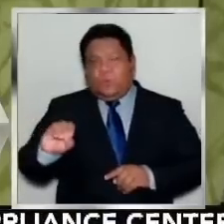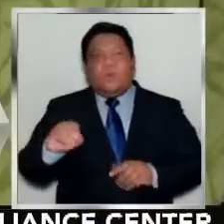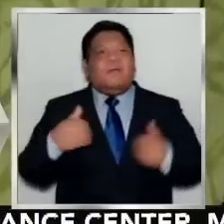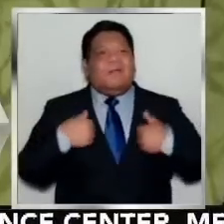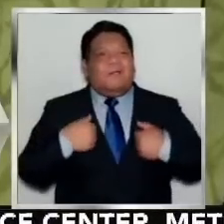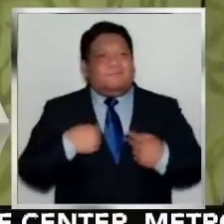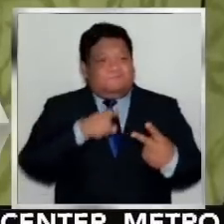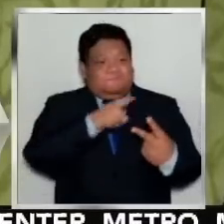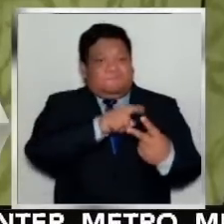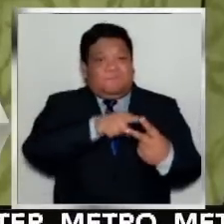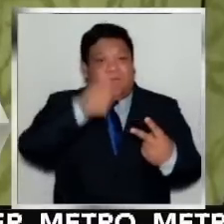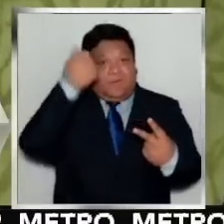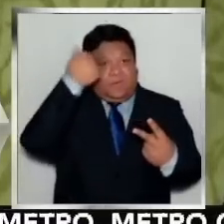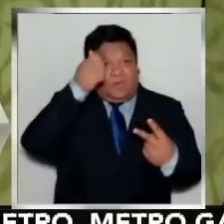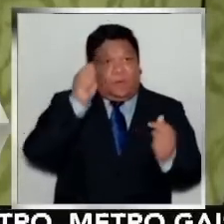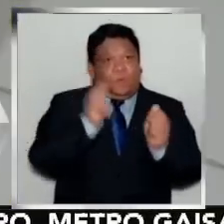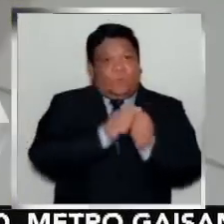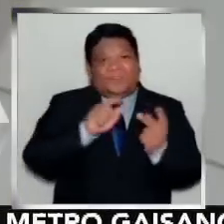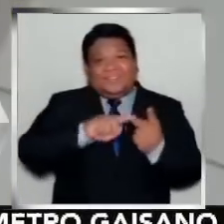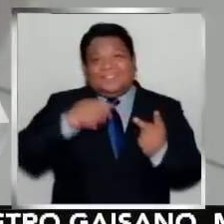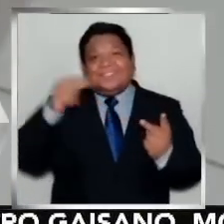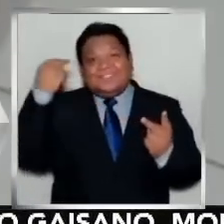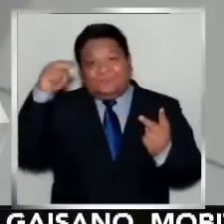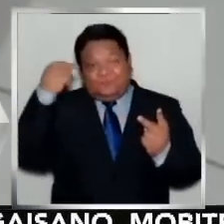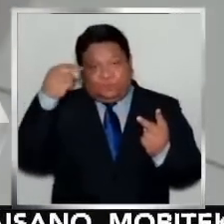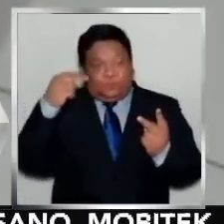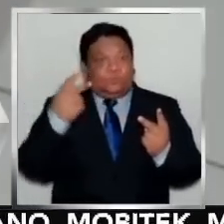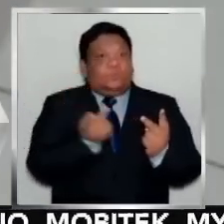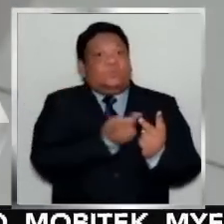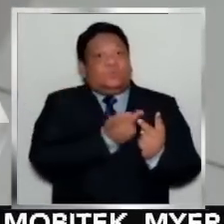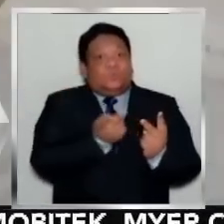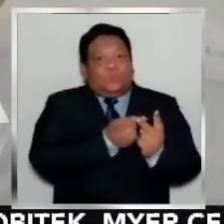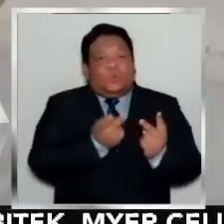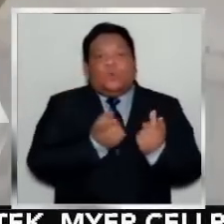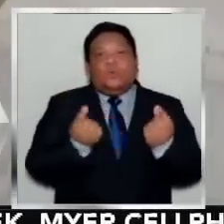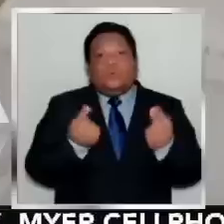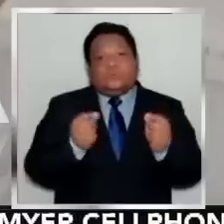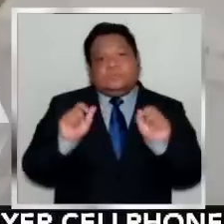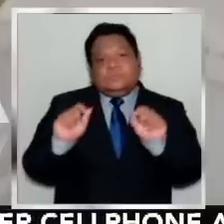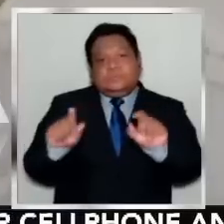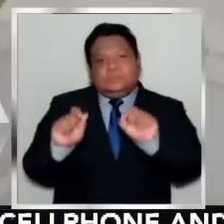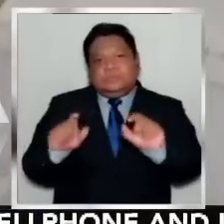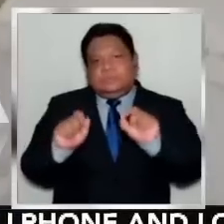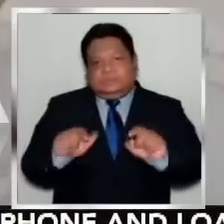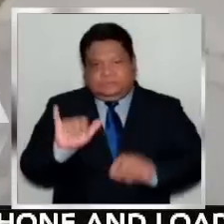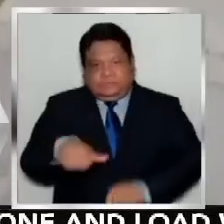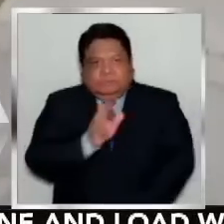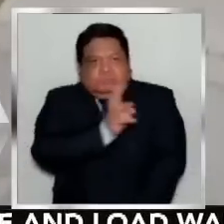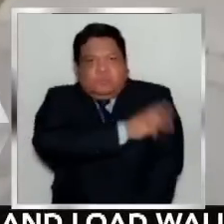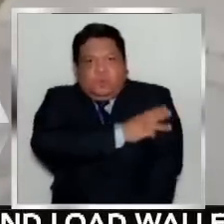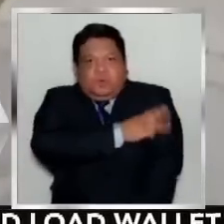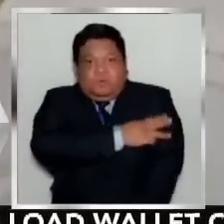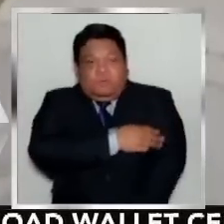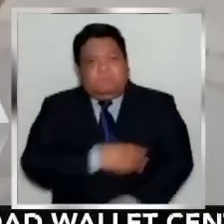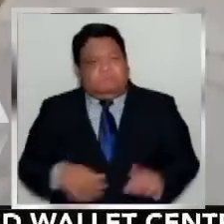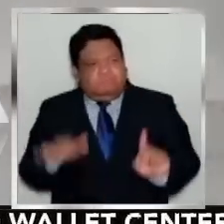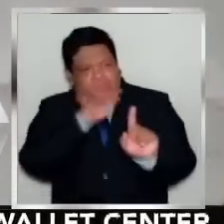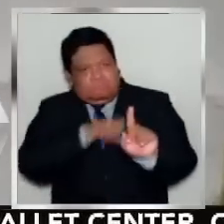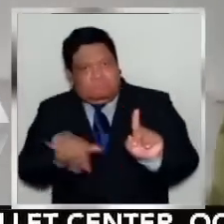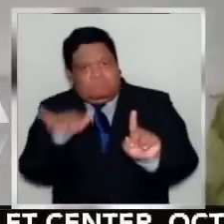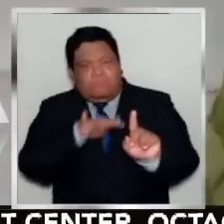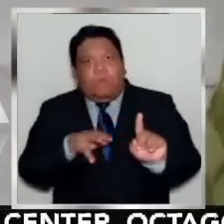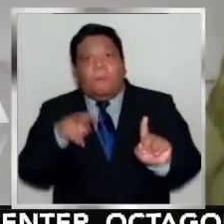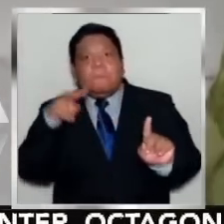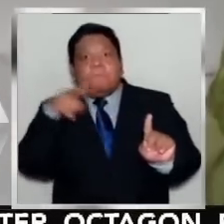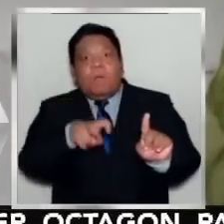at Raymond Humilia na umunoy taga-repack at taga-benta ng mga marijuana. Nang manmanan, naaktuhan daw nilang nagkakaroon ng transaksyon